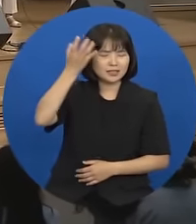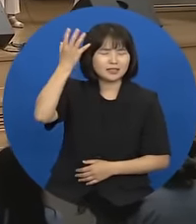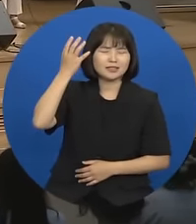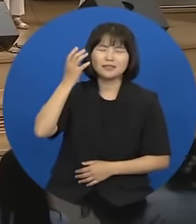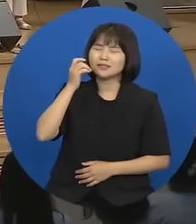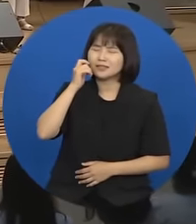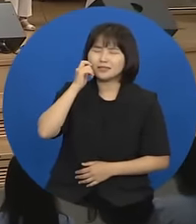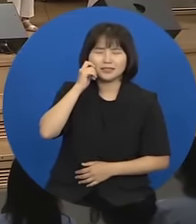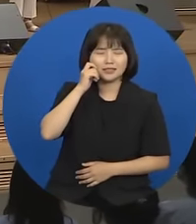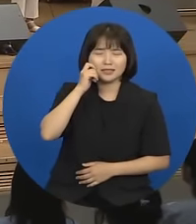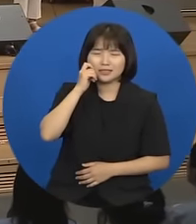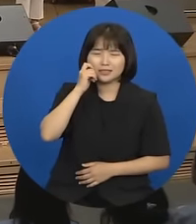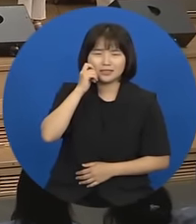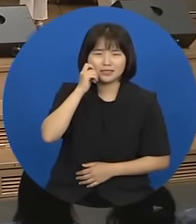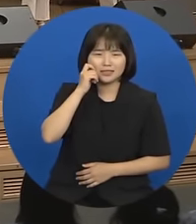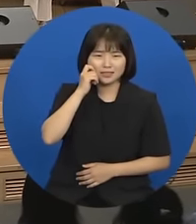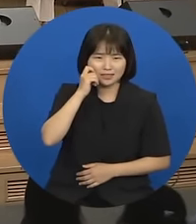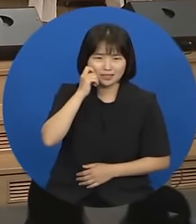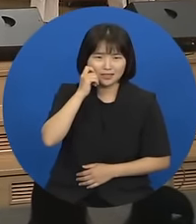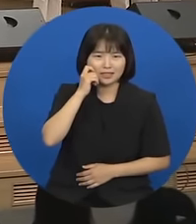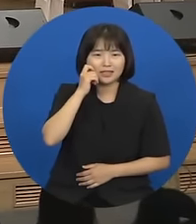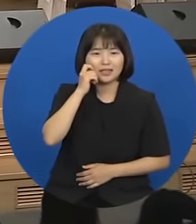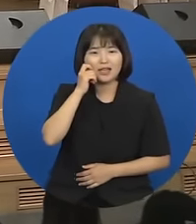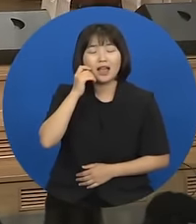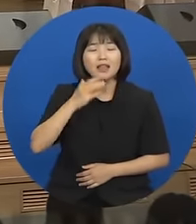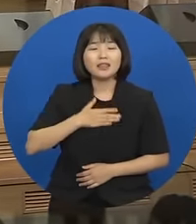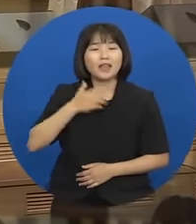은혜 잊으리.